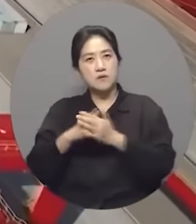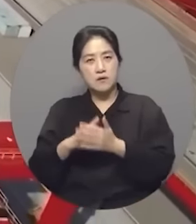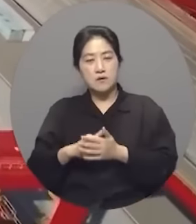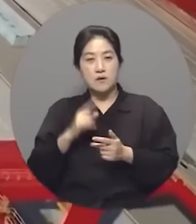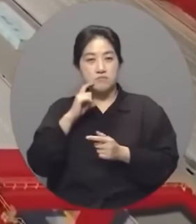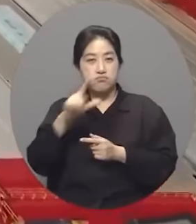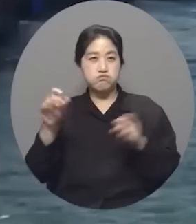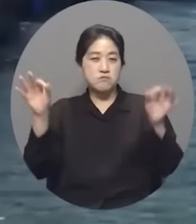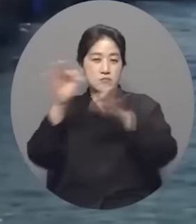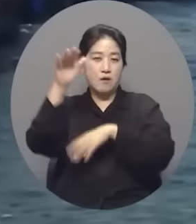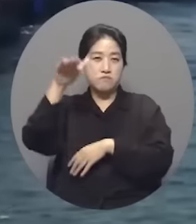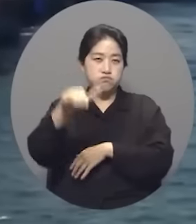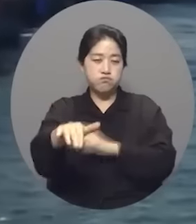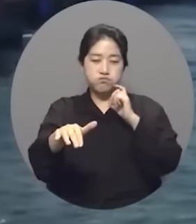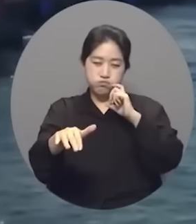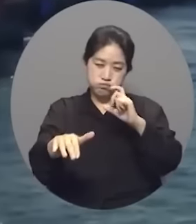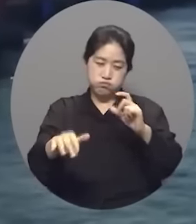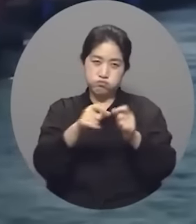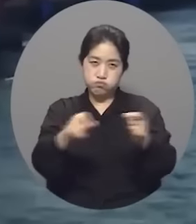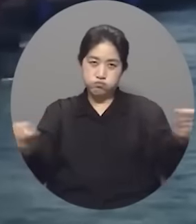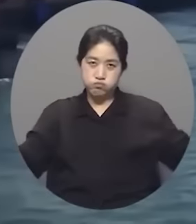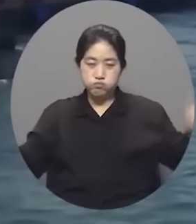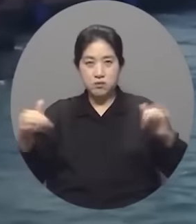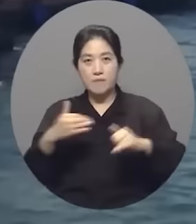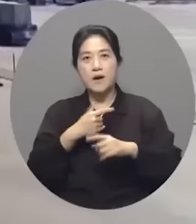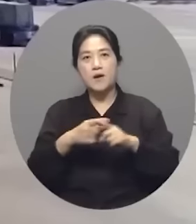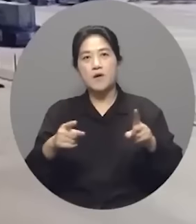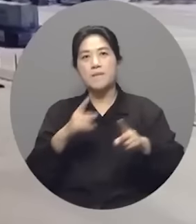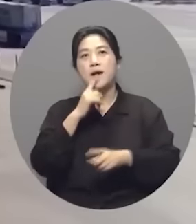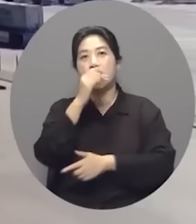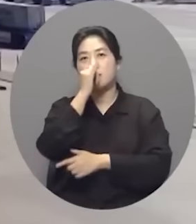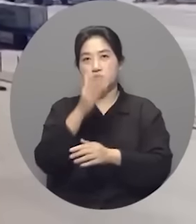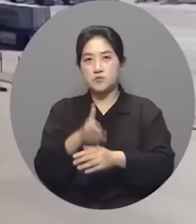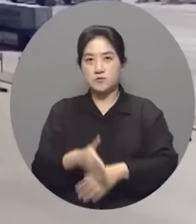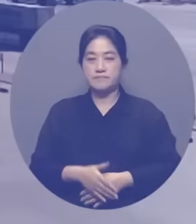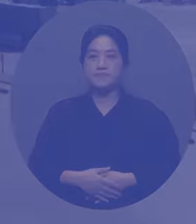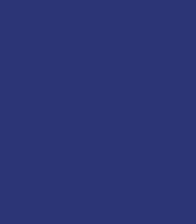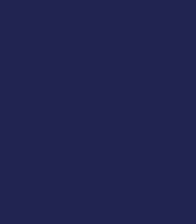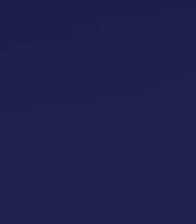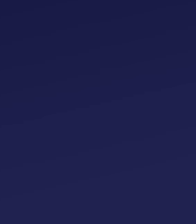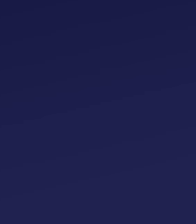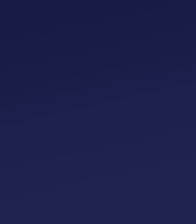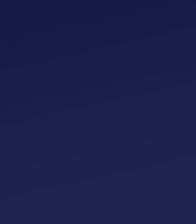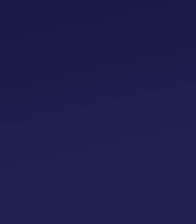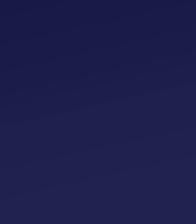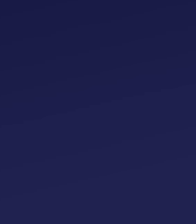빠질 수 있다는 전망까지 나오고 있습니다 베이징에서 MBC 뉴스 2인입니다